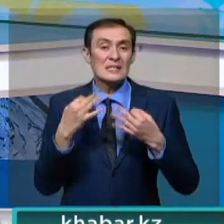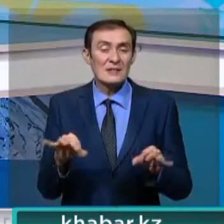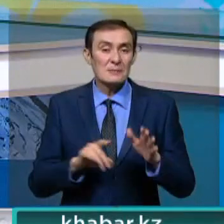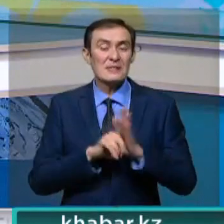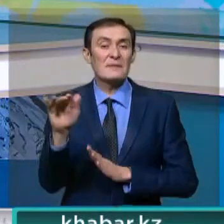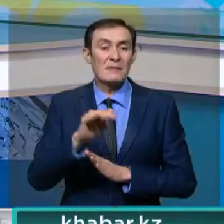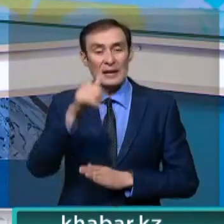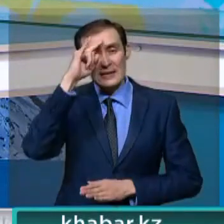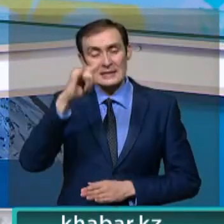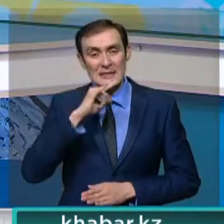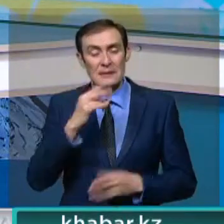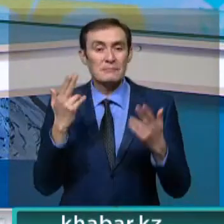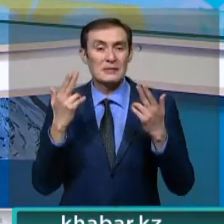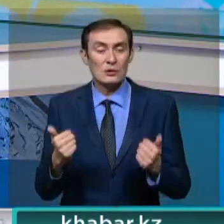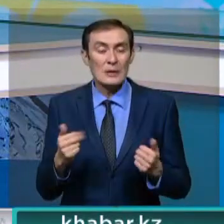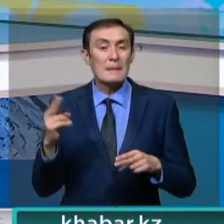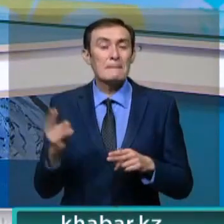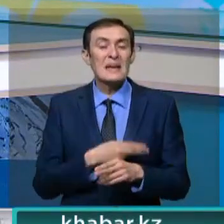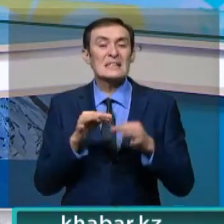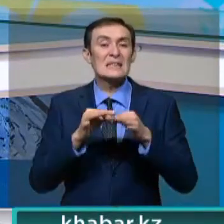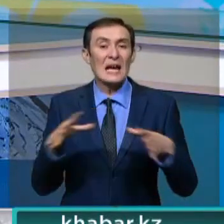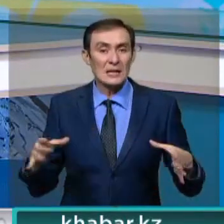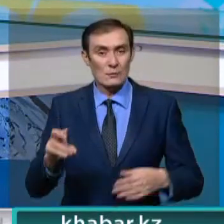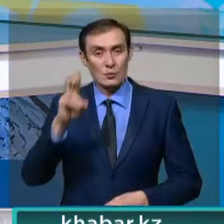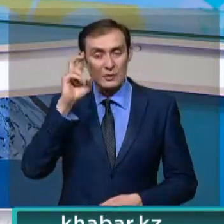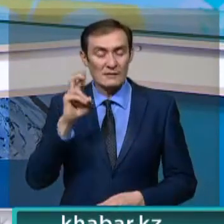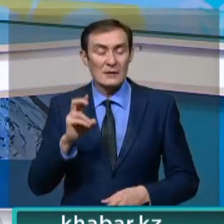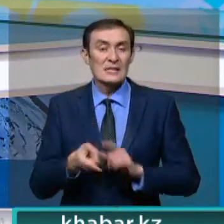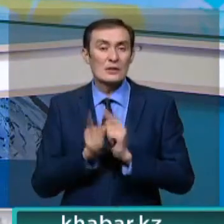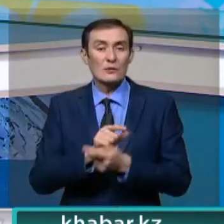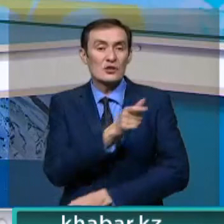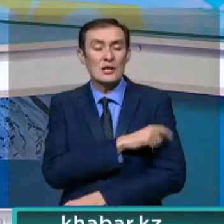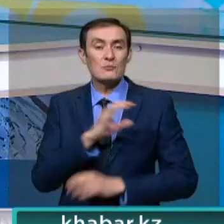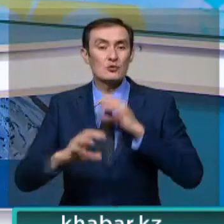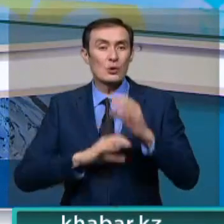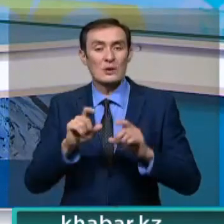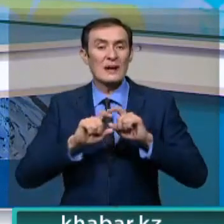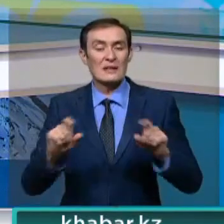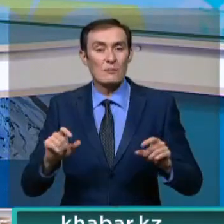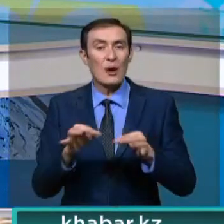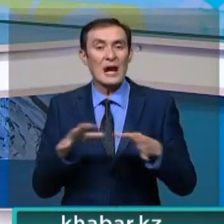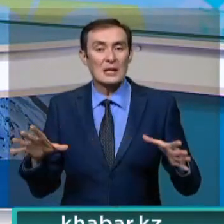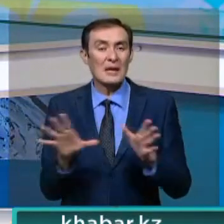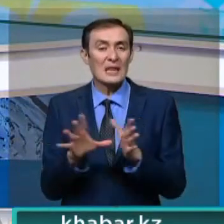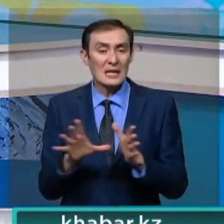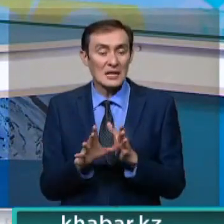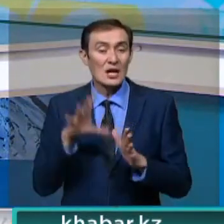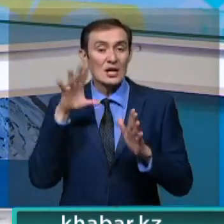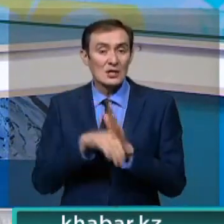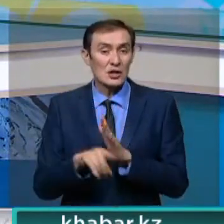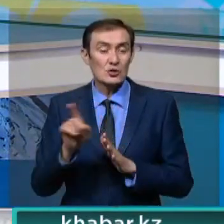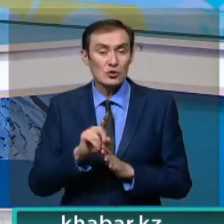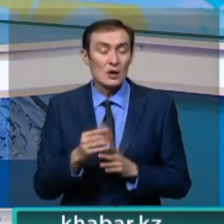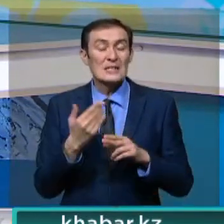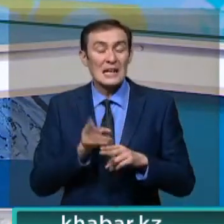в феврале, Казахстан признает безъядерным государством. Страна становится членом Международного агентства по атомной энергии. Это означает, что